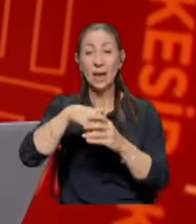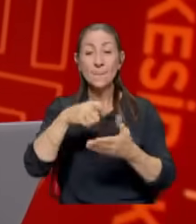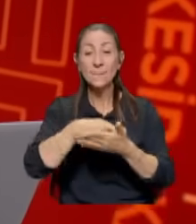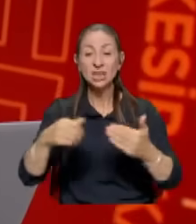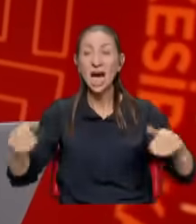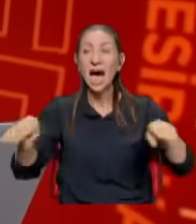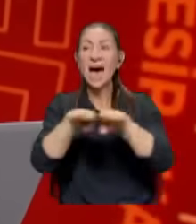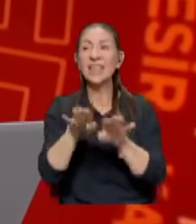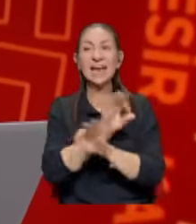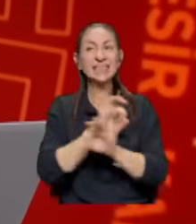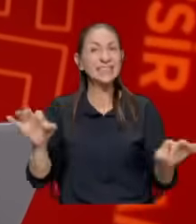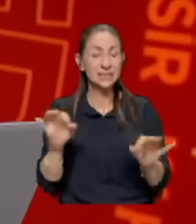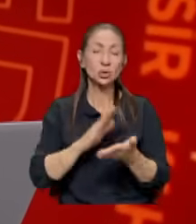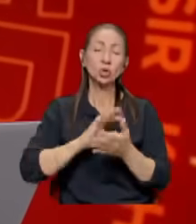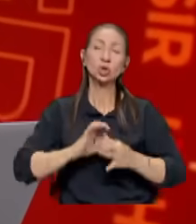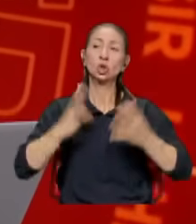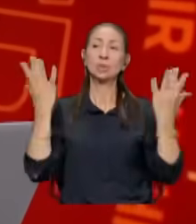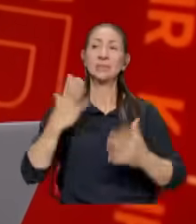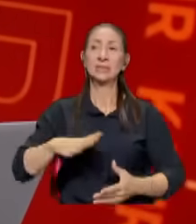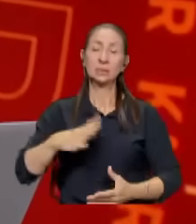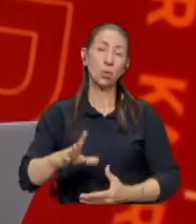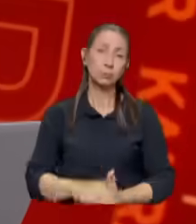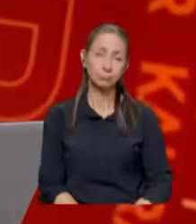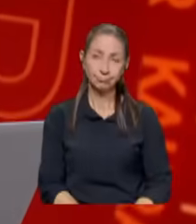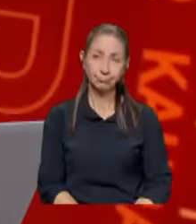maaş adaletsizliğinin giderilmesini istiyor.